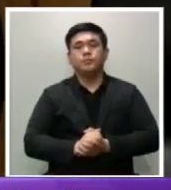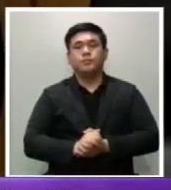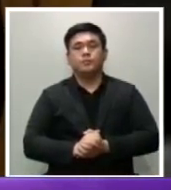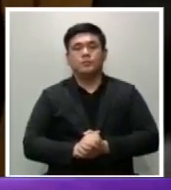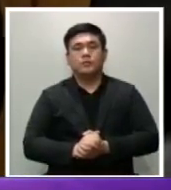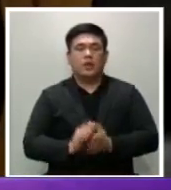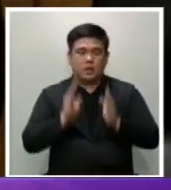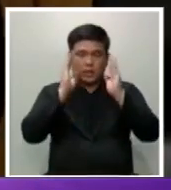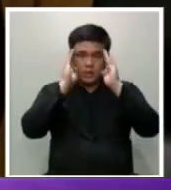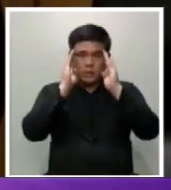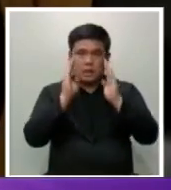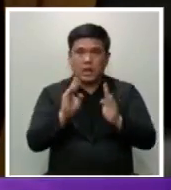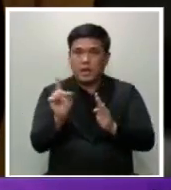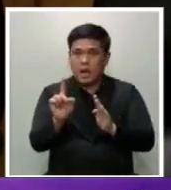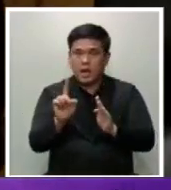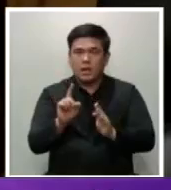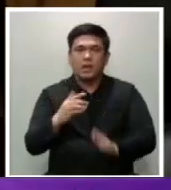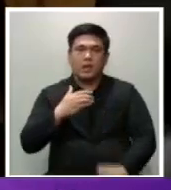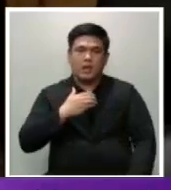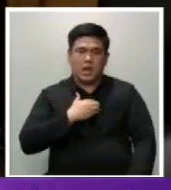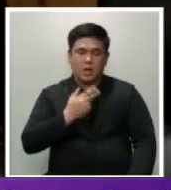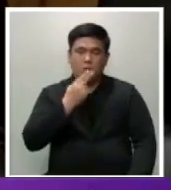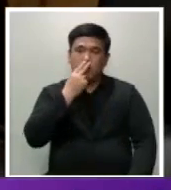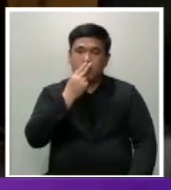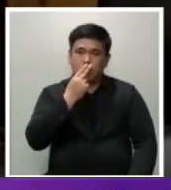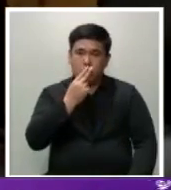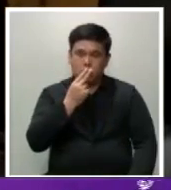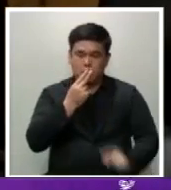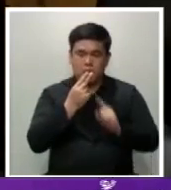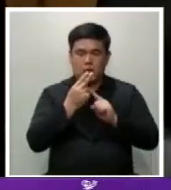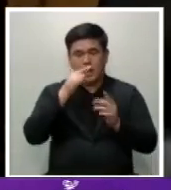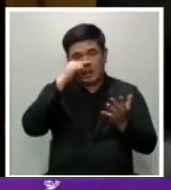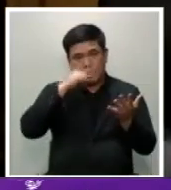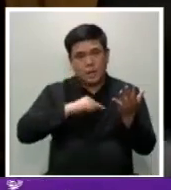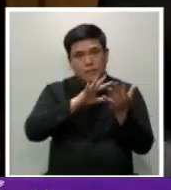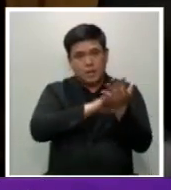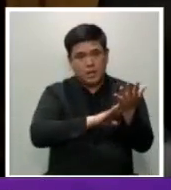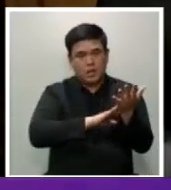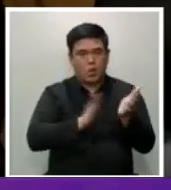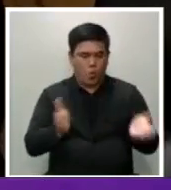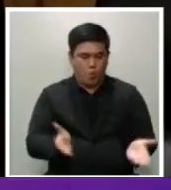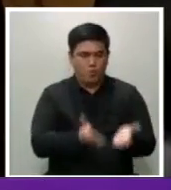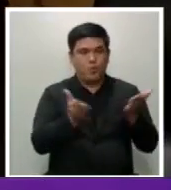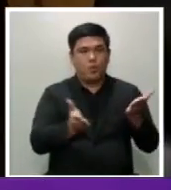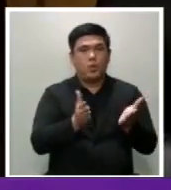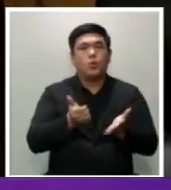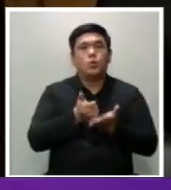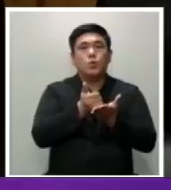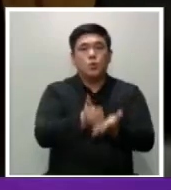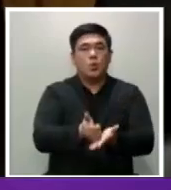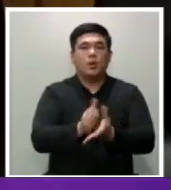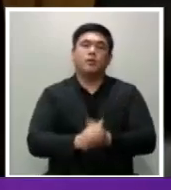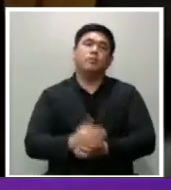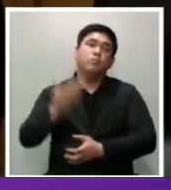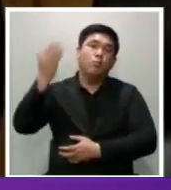ความตั้งใจของกฎกระทรวงนี้คือต้องการช่วยบุหรี่ในประเทศคือเดิมนะท่านประธานสมัยก่